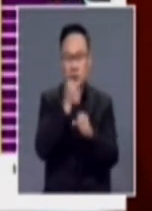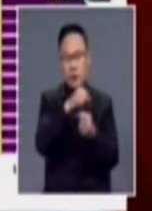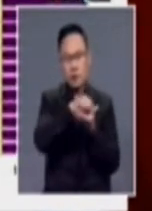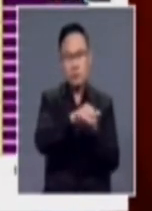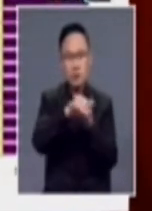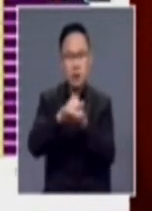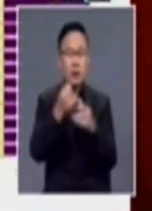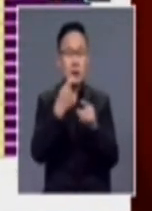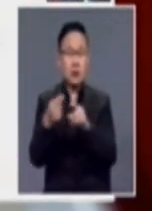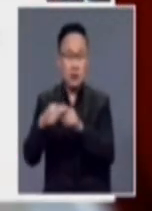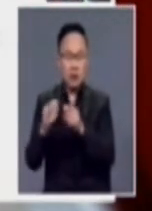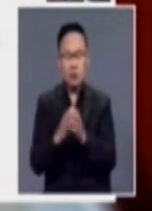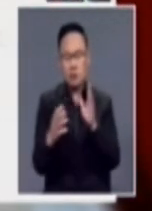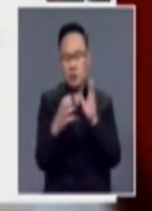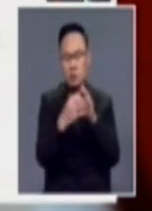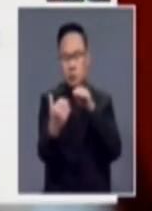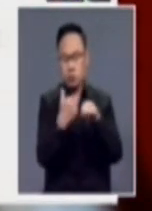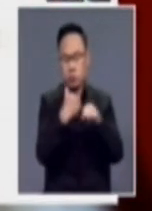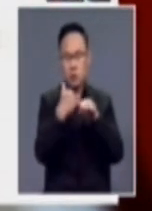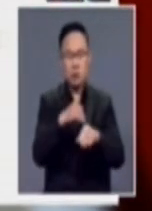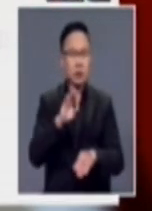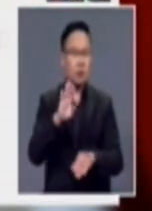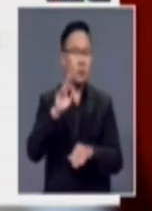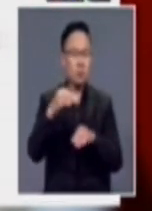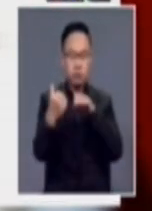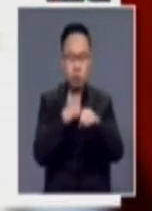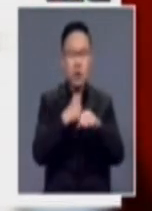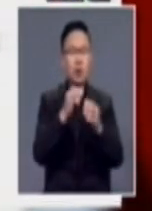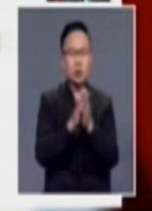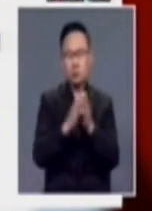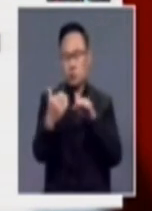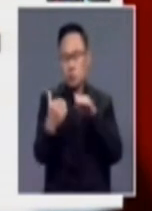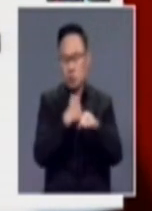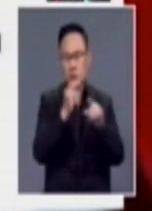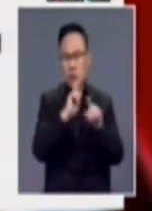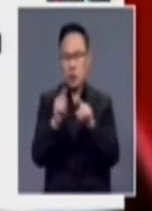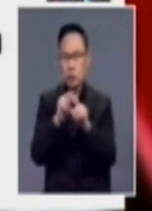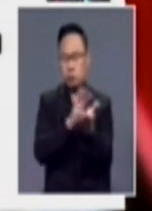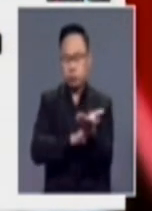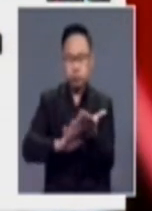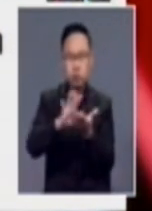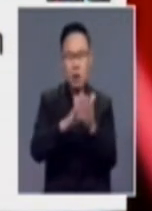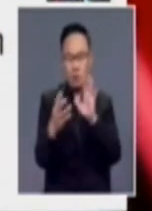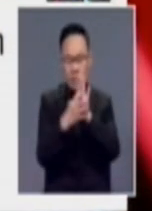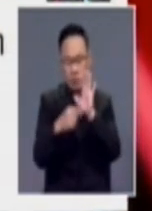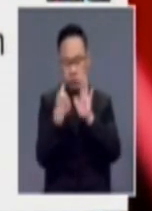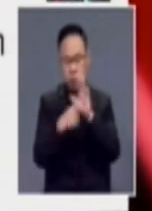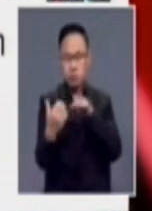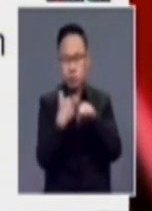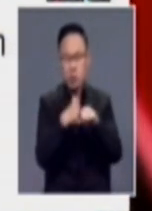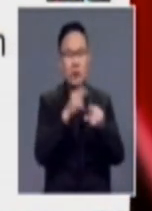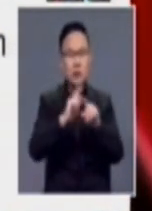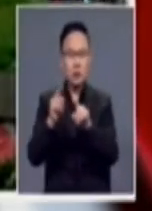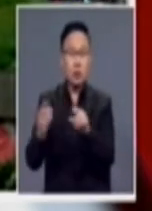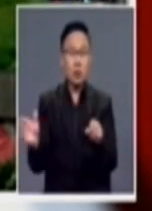การภาคกลางมีการคมนาคมขนส่งทางบกที่มีโครงข่ายถนนสมบูรณ์ในการเชื่อมโยงหลายเส้นทางทั้งเส้นทางหลักและโครงการ